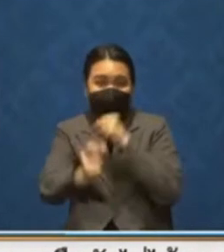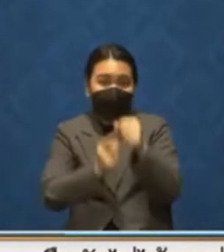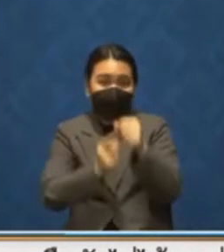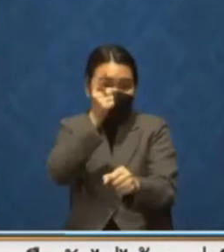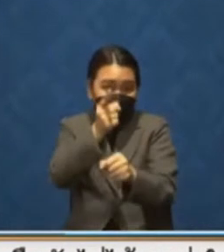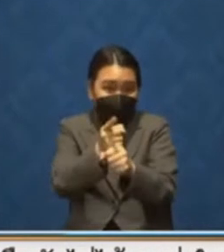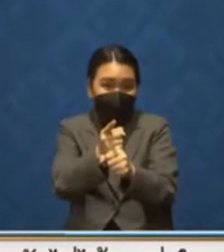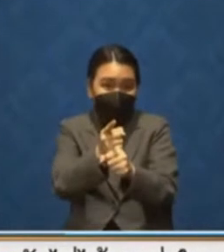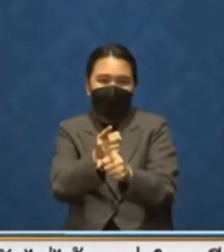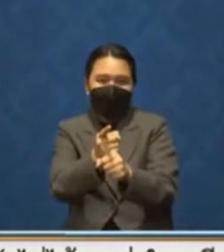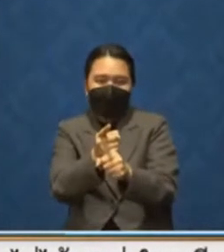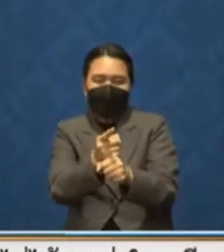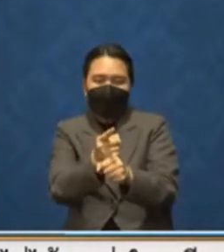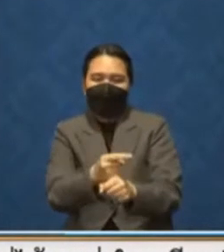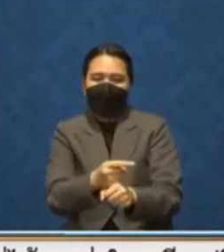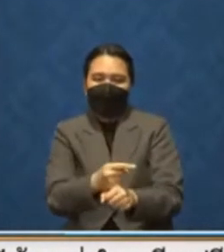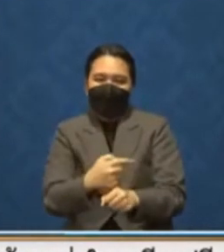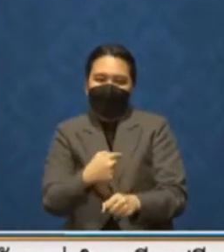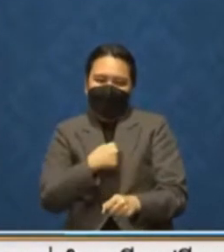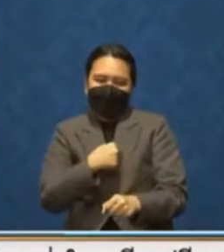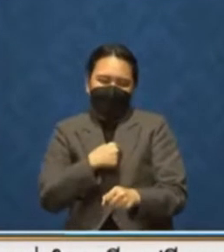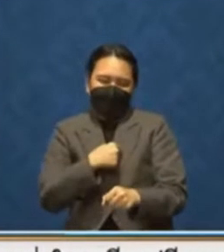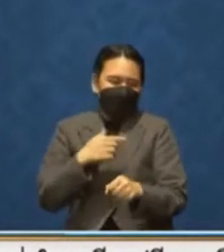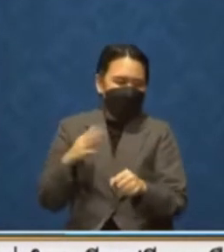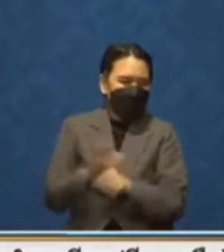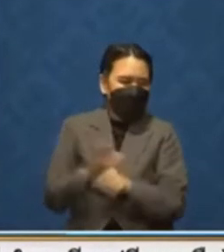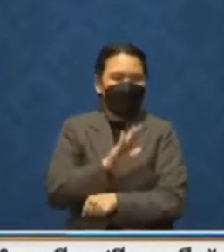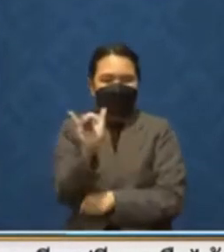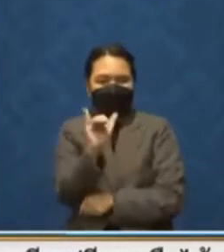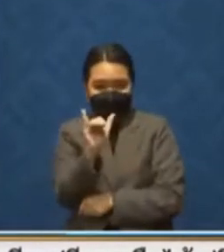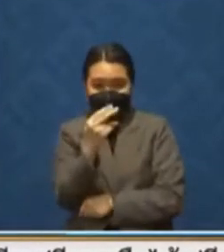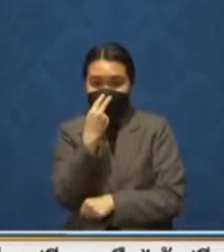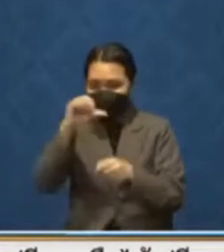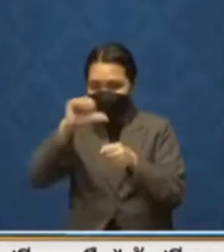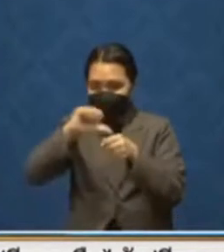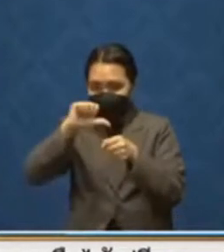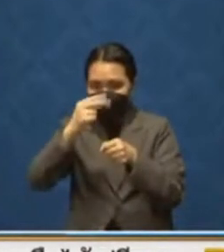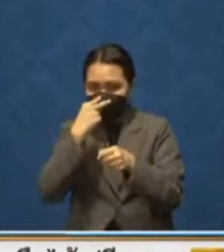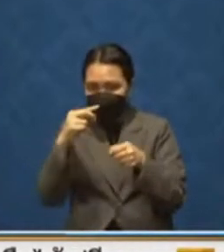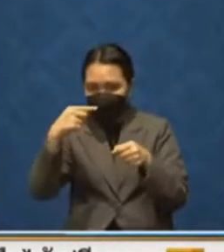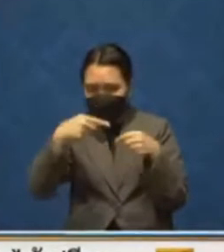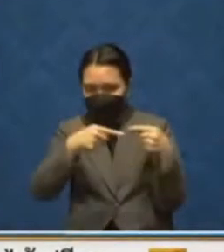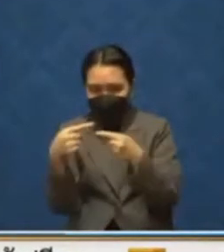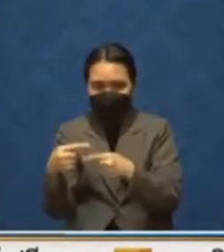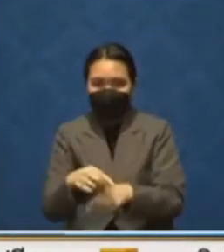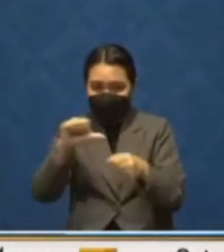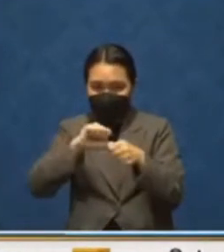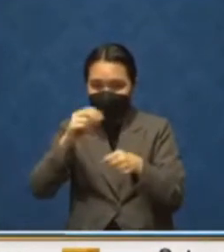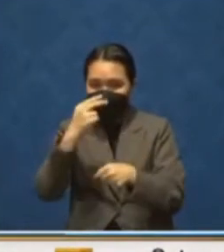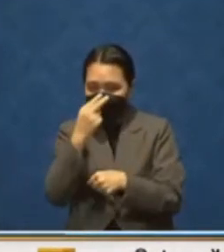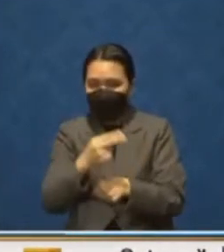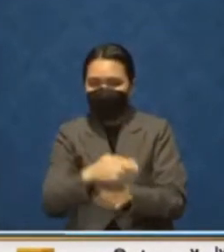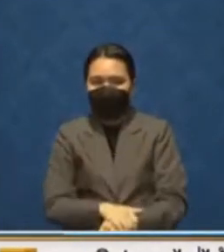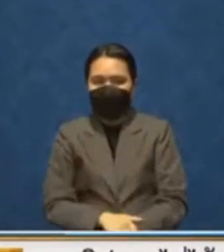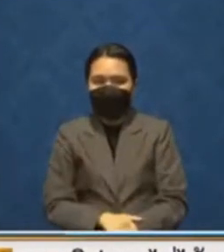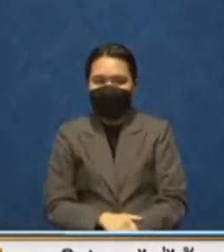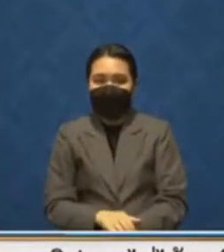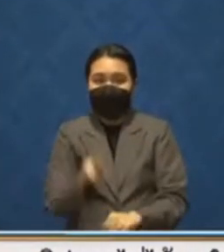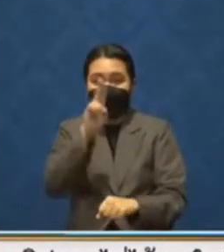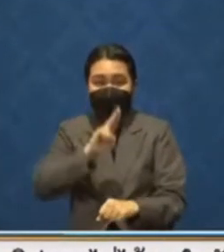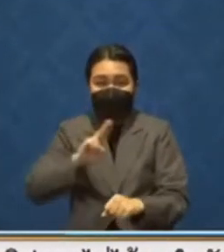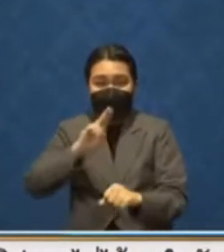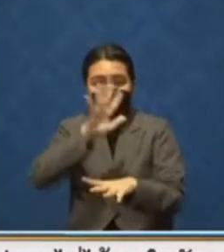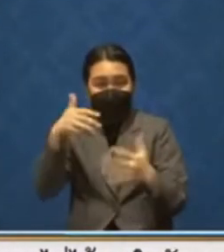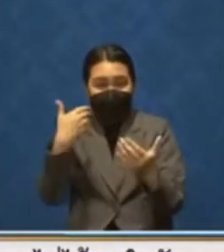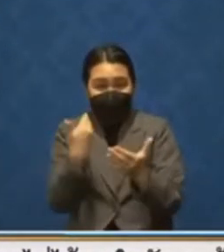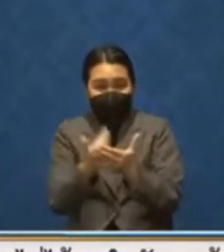มาดูอาดูตารางของเรื่องการ์ดต่ออย่าเพิ่งอย่าพึ่งก๊าซนะครับดูไหมครับจำนวนที่ใช้ในทั้งหมดผมลงเรื่อง